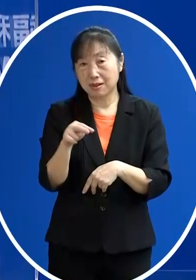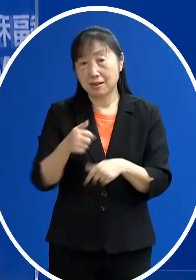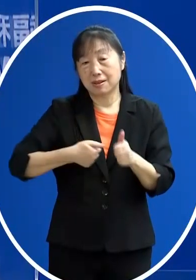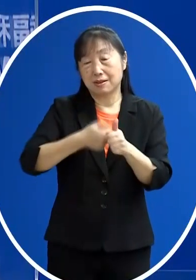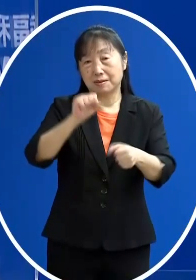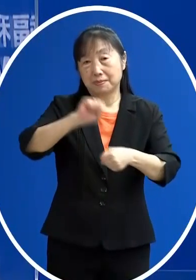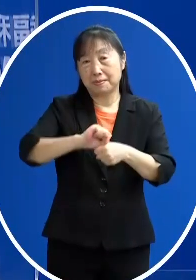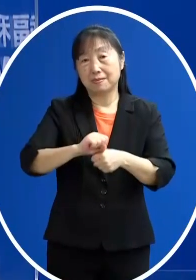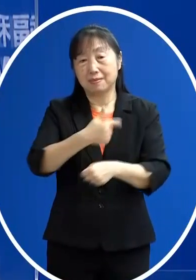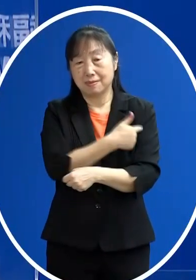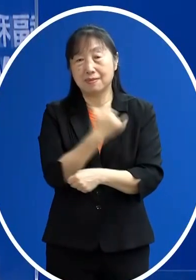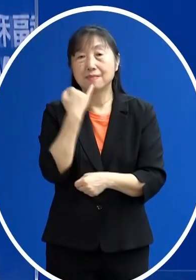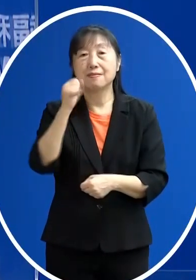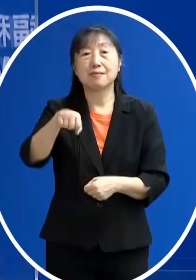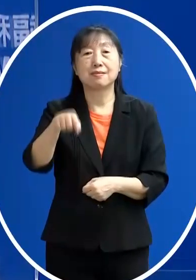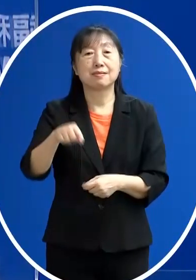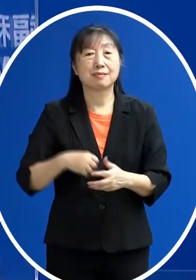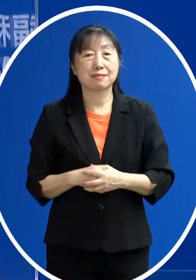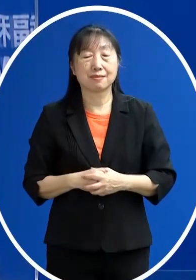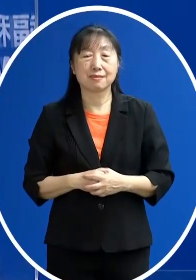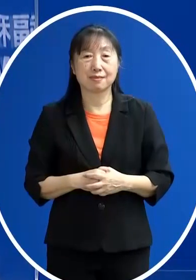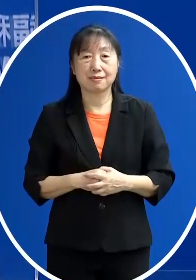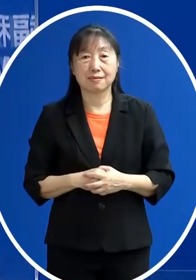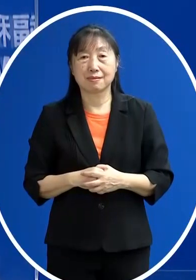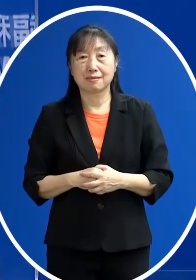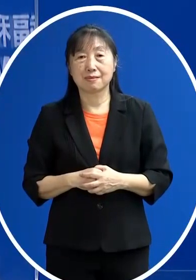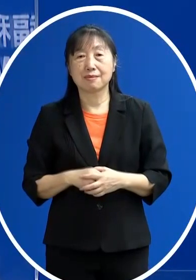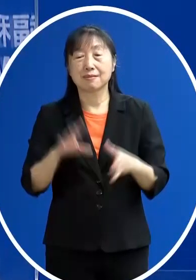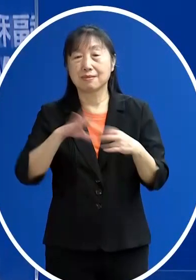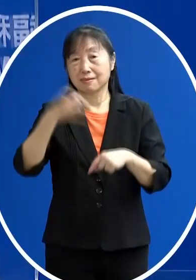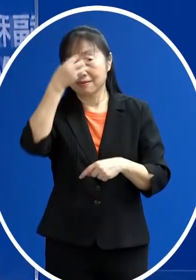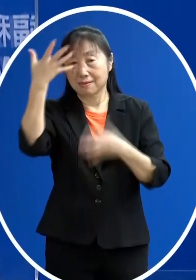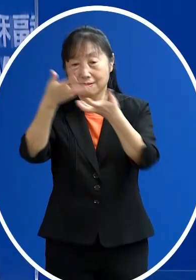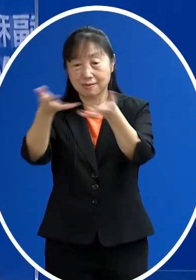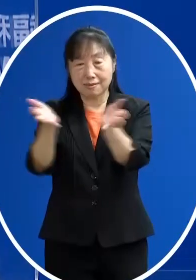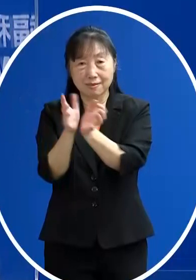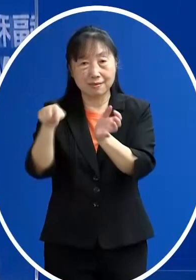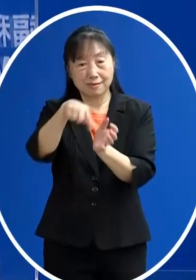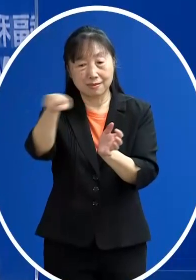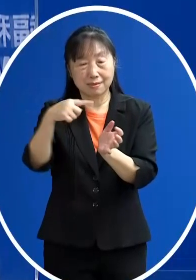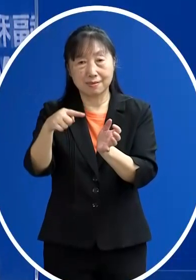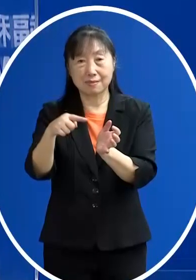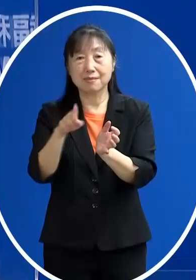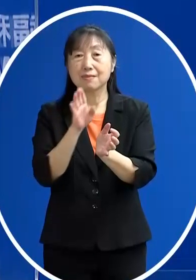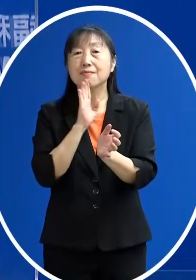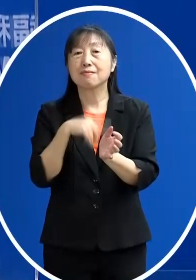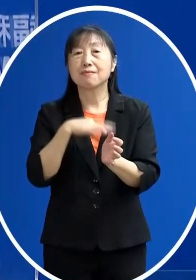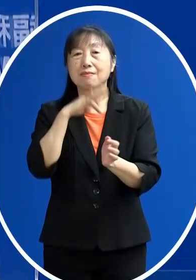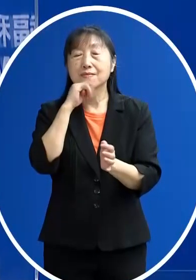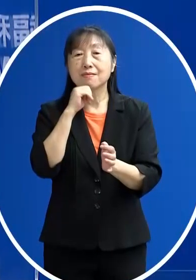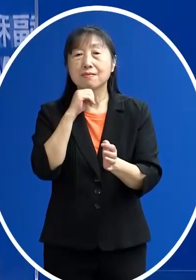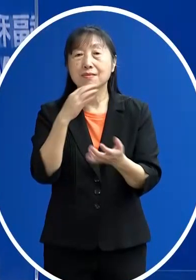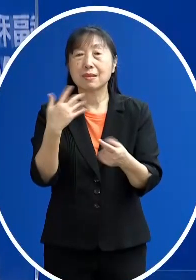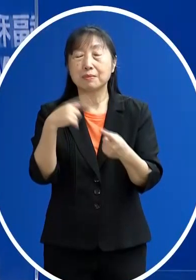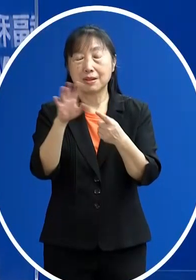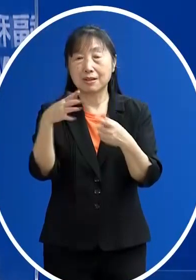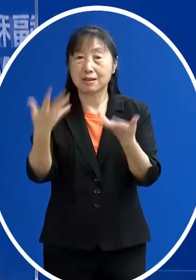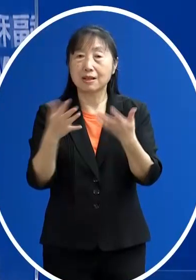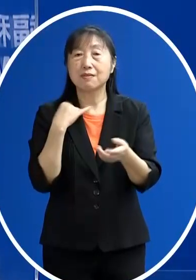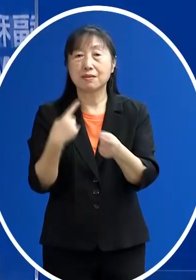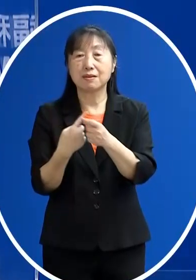追加剂啊。那我们因为青少年接种的这个部分是从12月中下旬